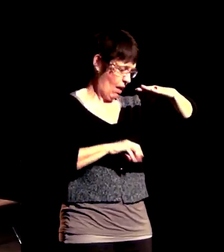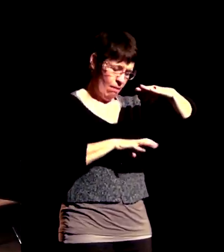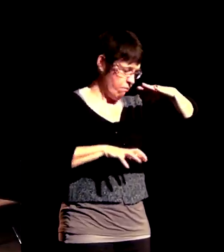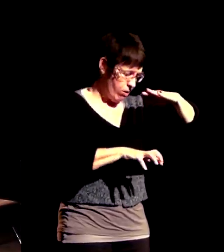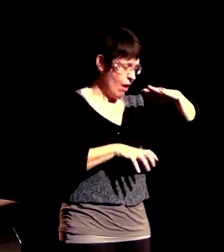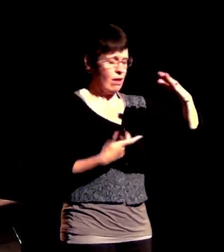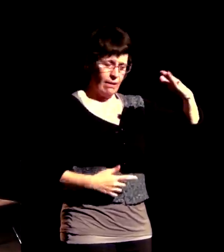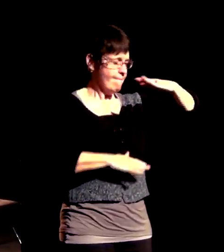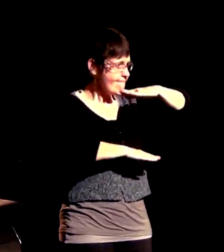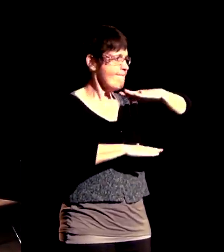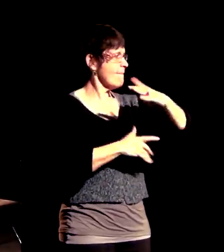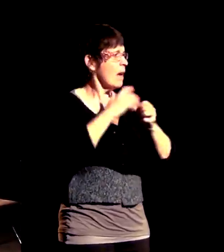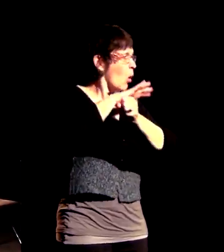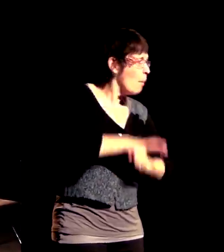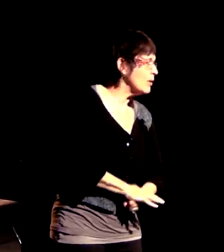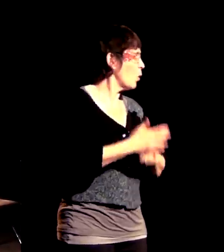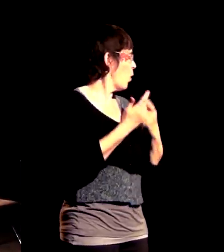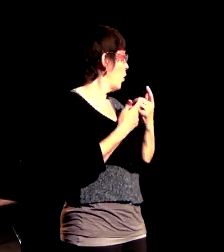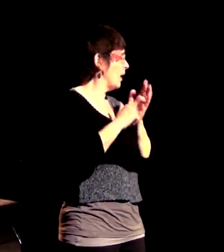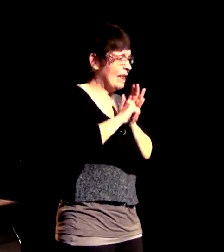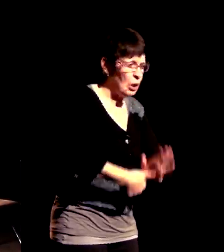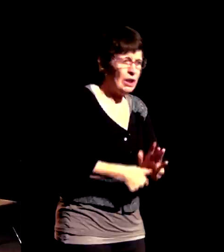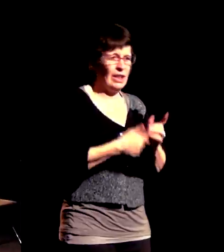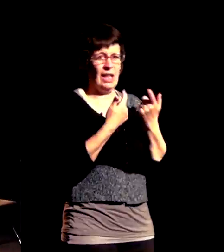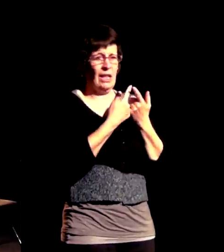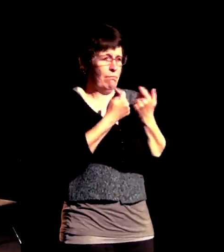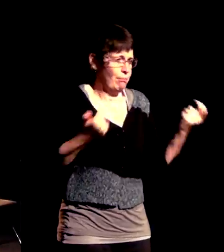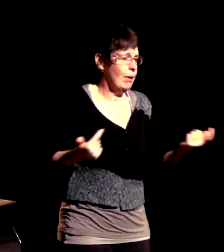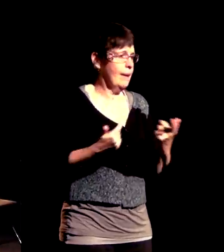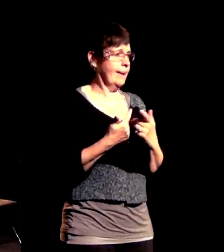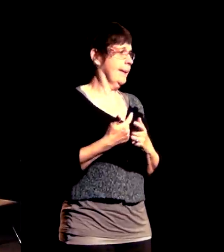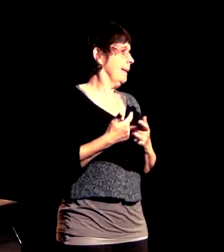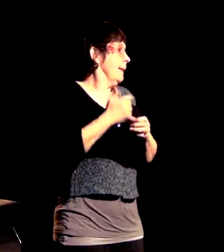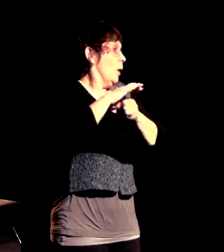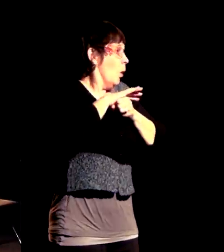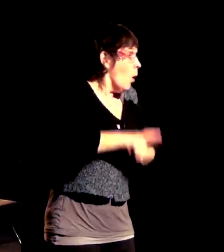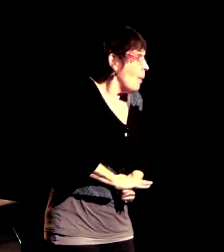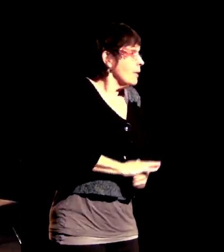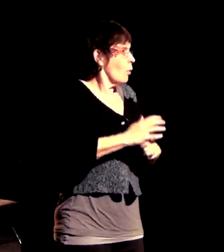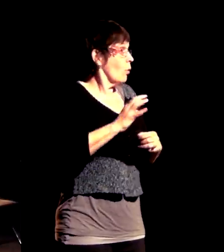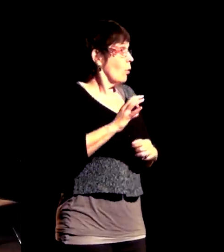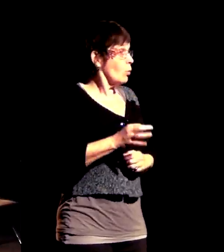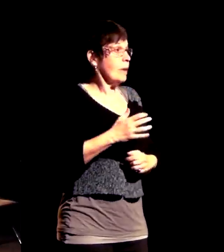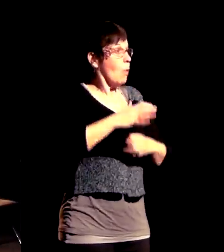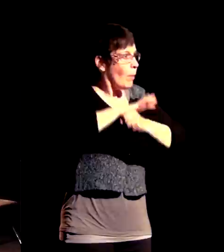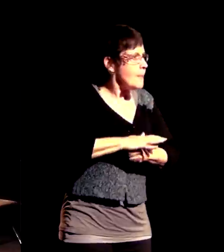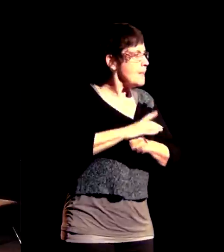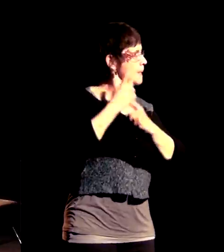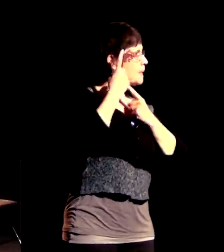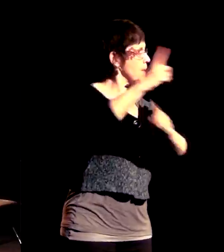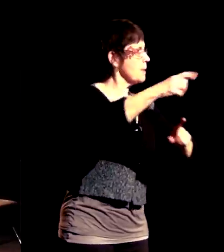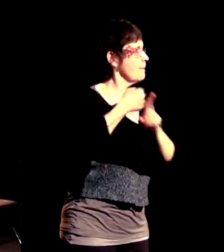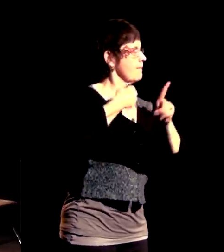besoin de revendiquer parfois, mais qui nous oppriment, avec ces identités dont on a réussi à, ou ces oppressions sur lesquelles on a réussi à se battre,